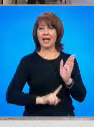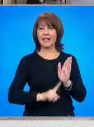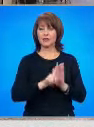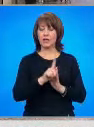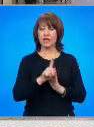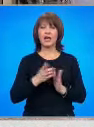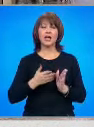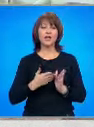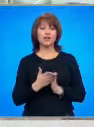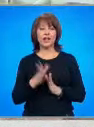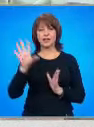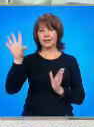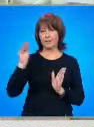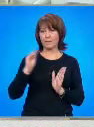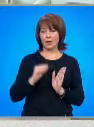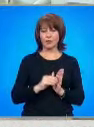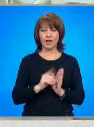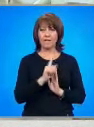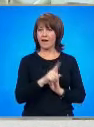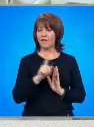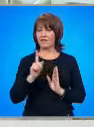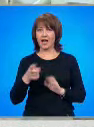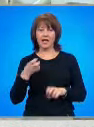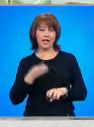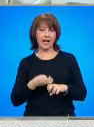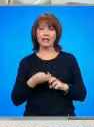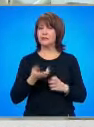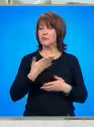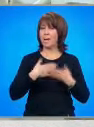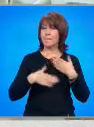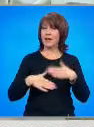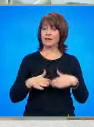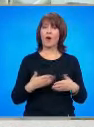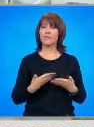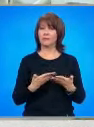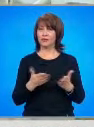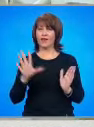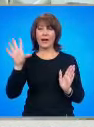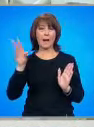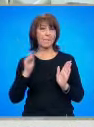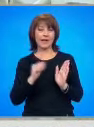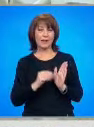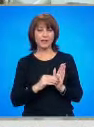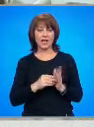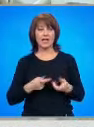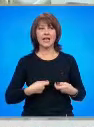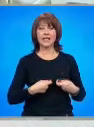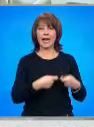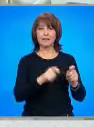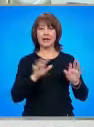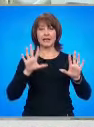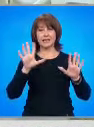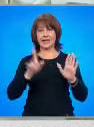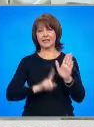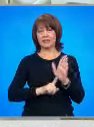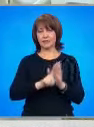изследванията чрез апликацията. Всеки лекар би му било много по-приятно с отваряне на едно приложение да изпрати 10 резултата днес,